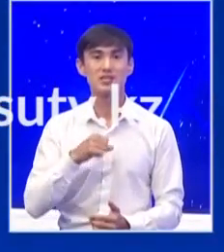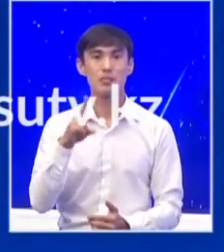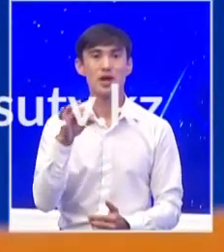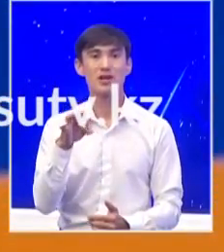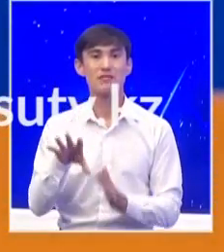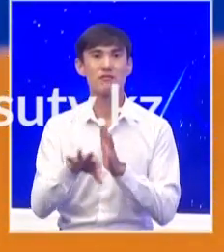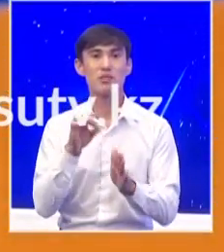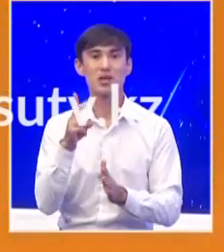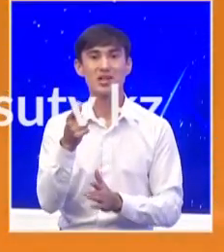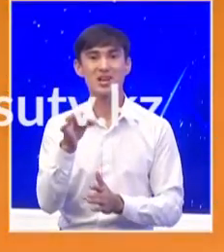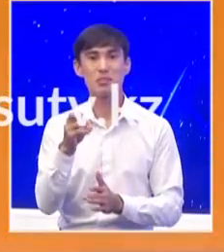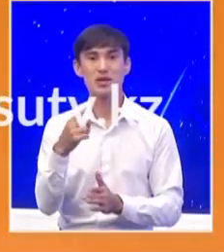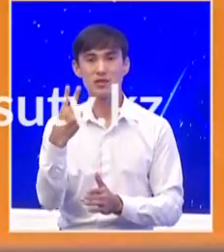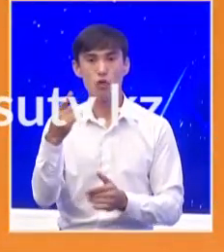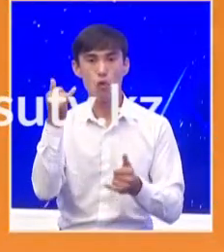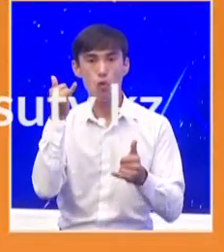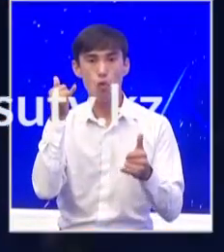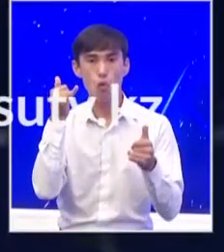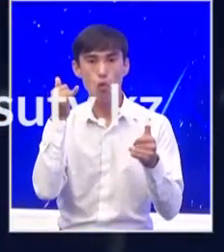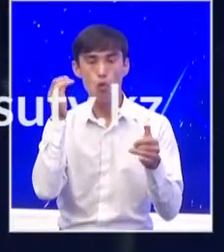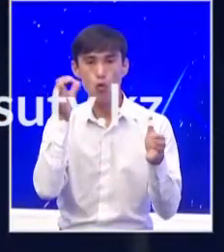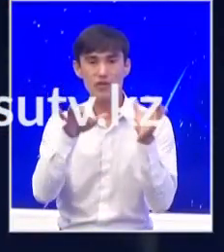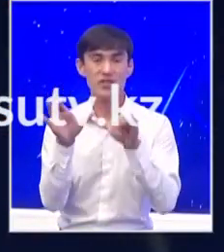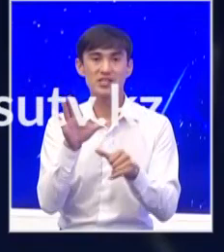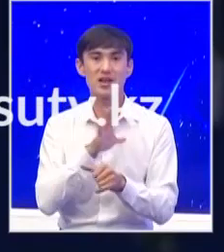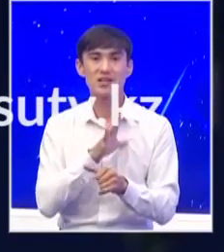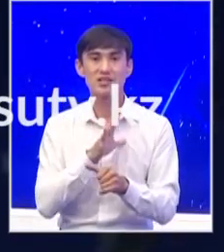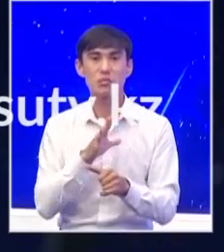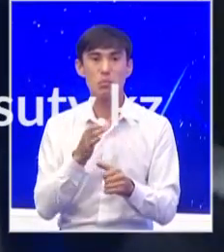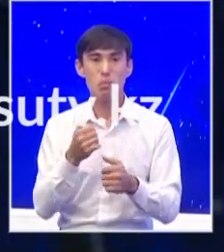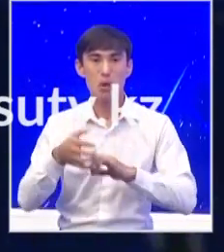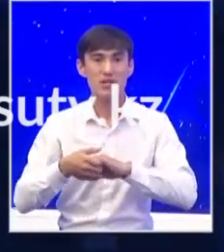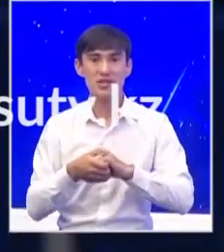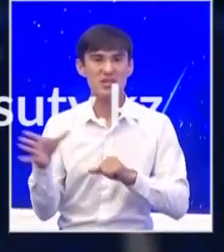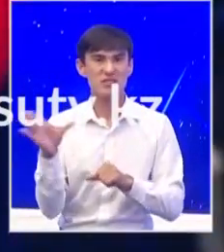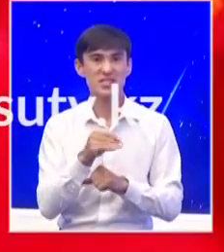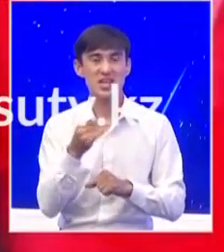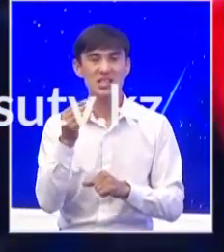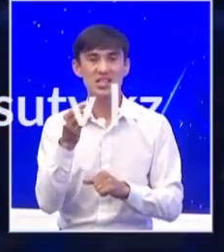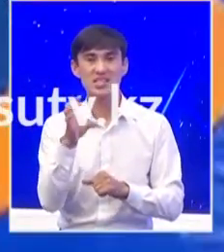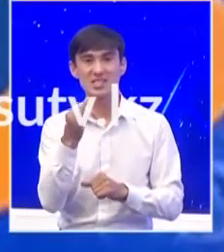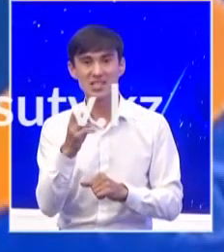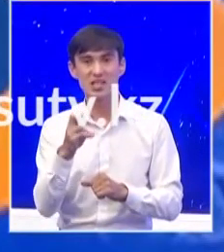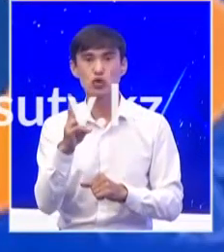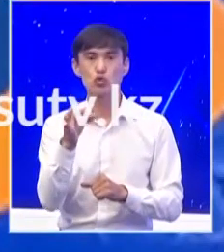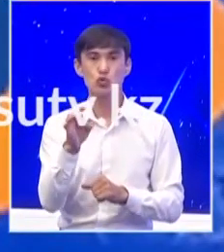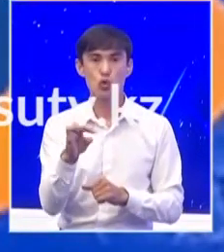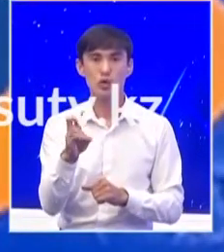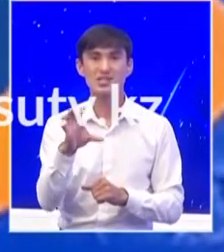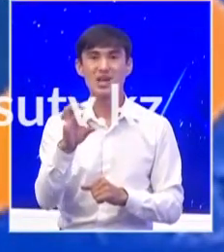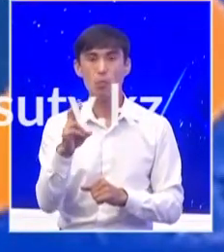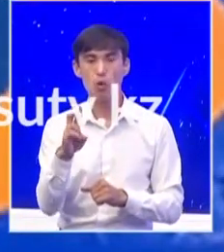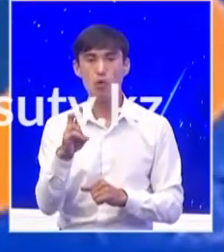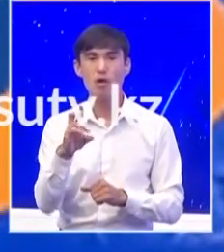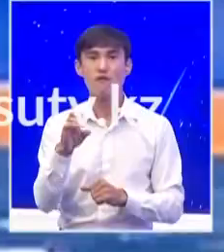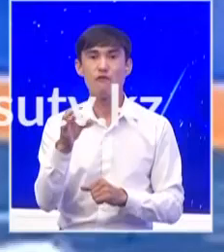выбрал грэпплинг из-за его универсальности. Поединок, который охватывает все стили – дзюдо, самбо, джиу-джитсу, вольная греко-римская и